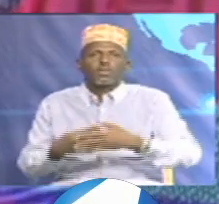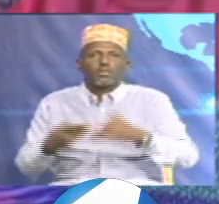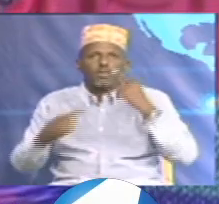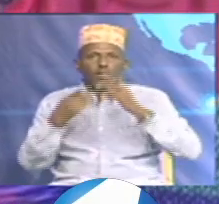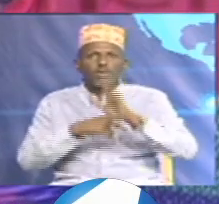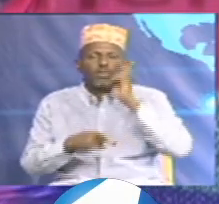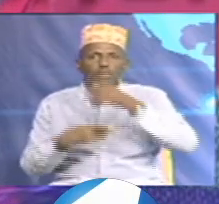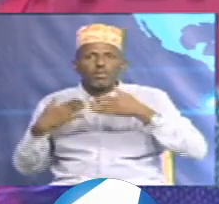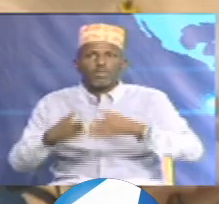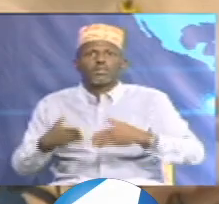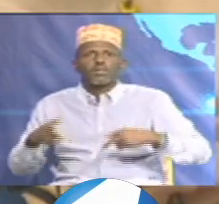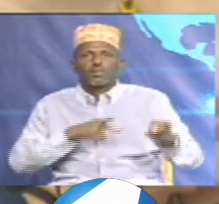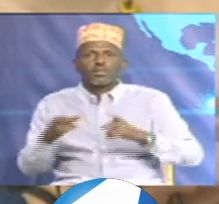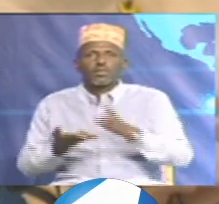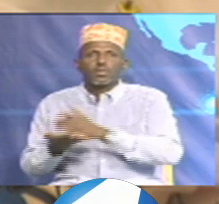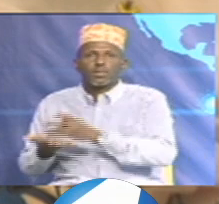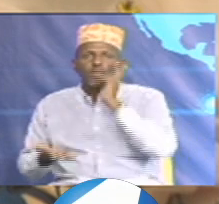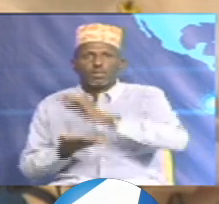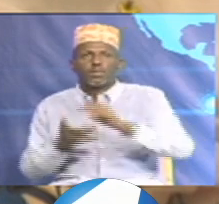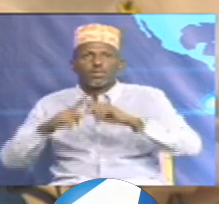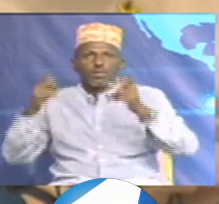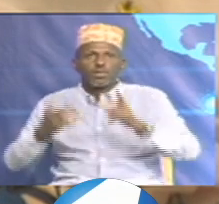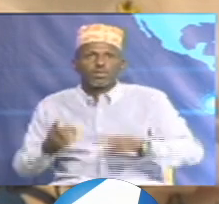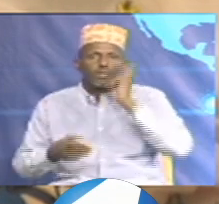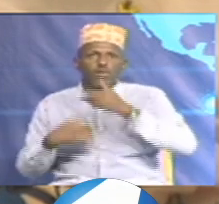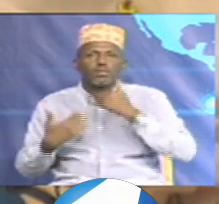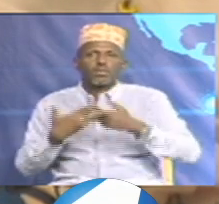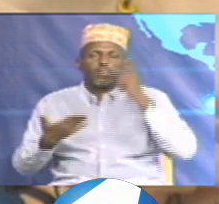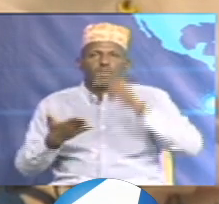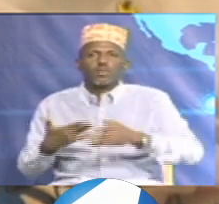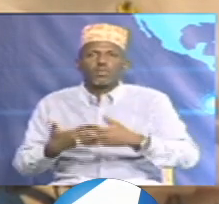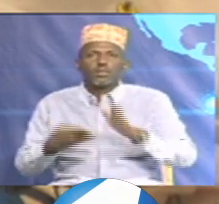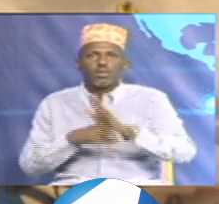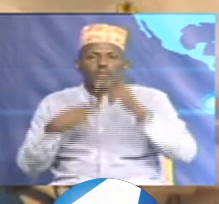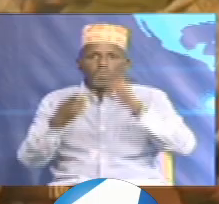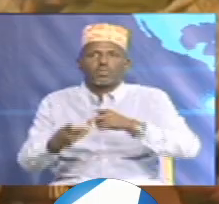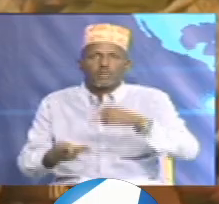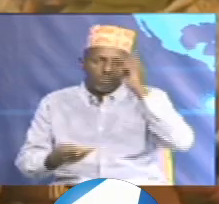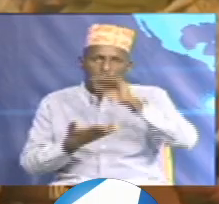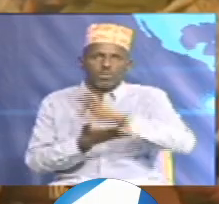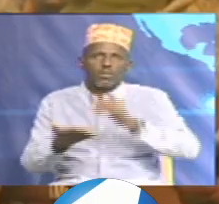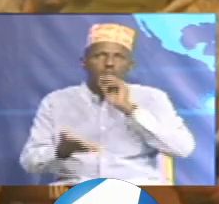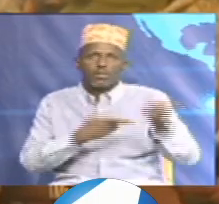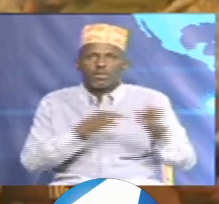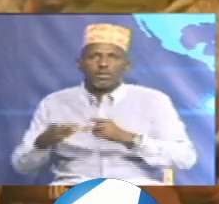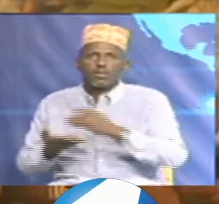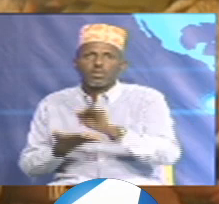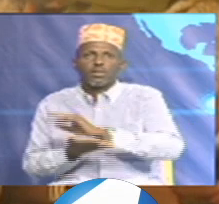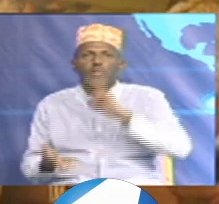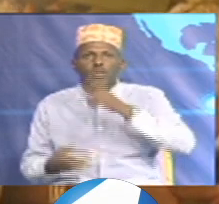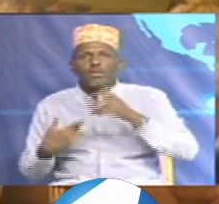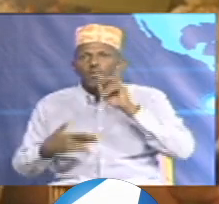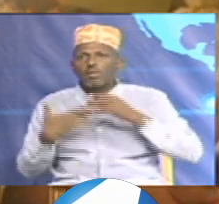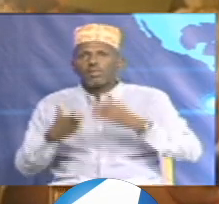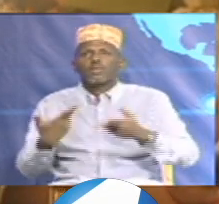discussions panélistes qui ont été un cadre propice pour présenter des modèles positifs de réussite et plus largement à faire